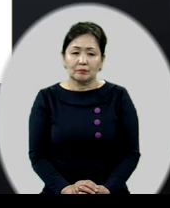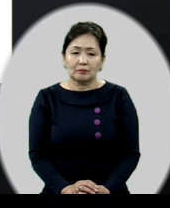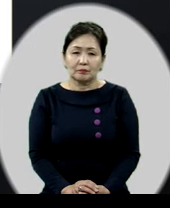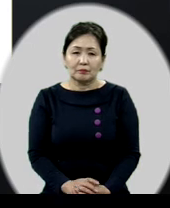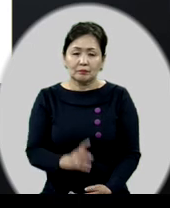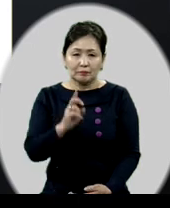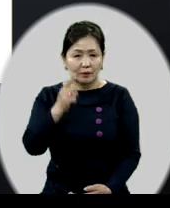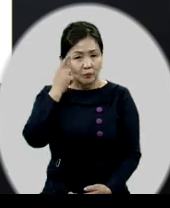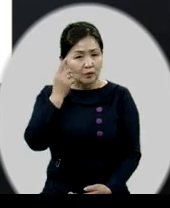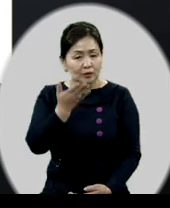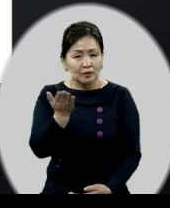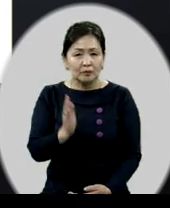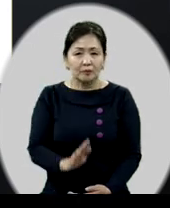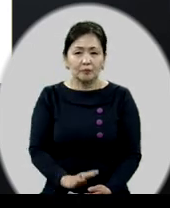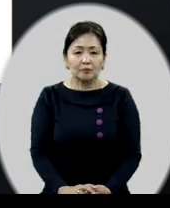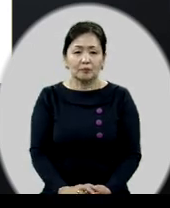Би бодлогыг бодъё.